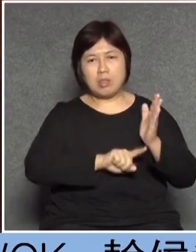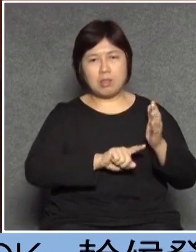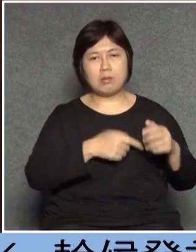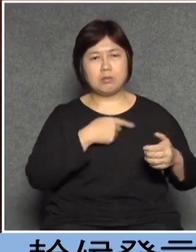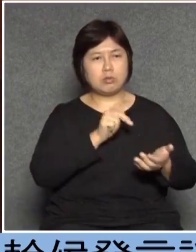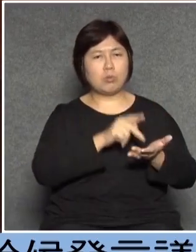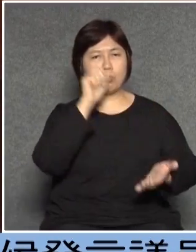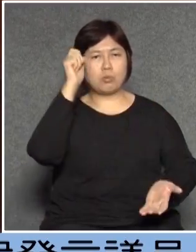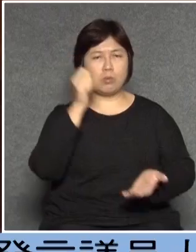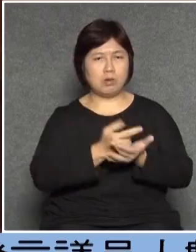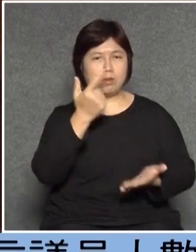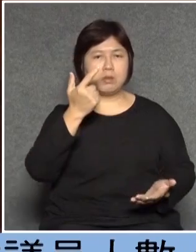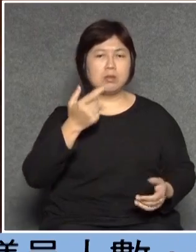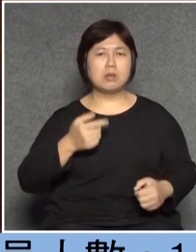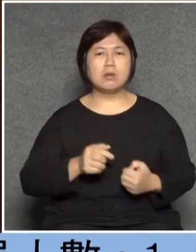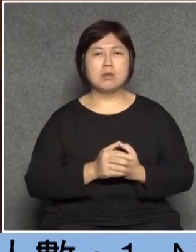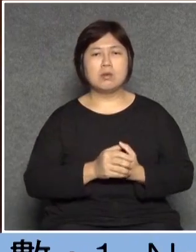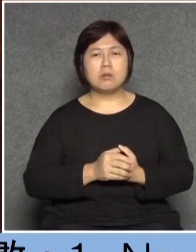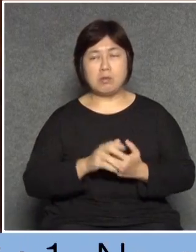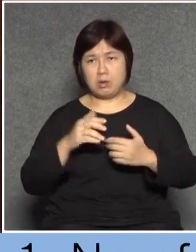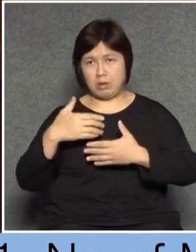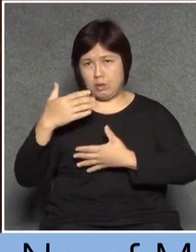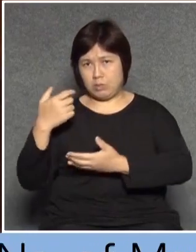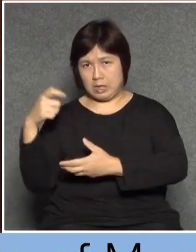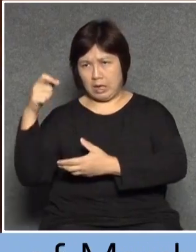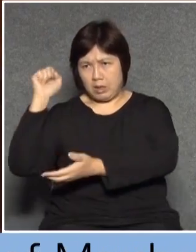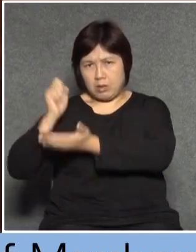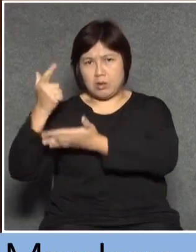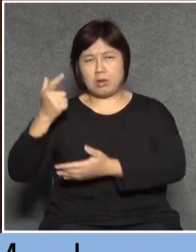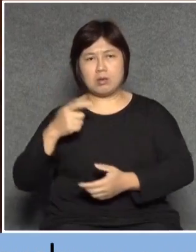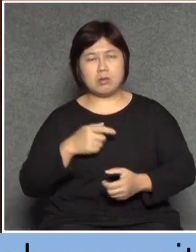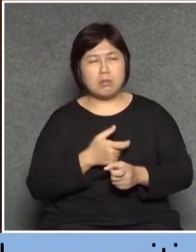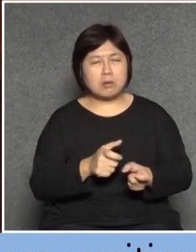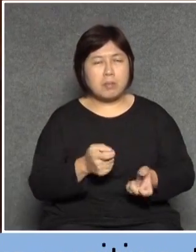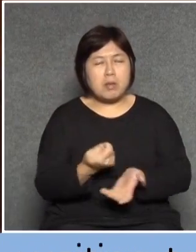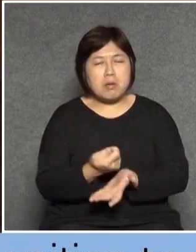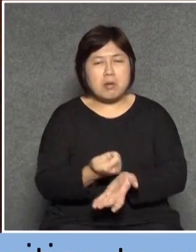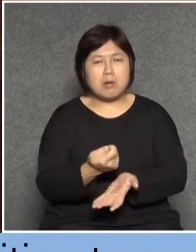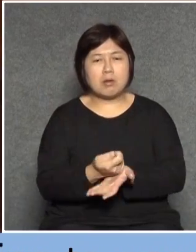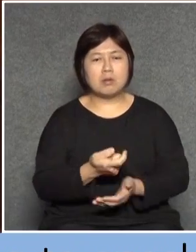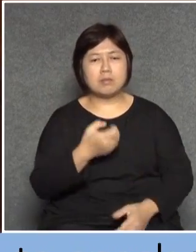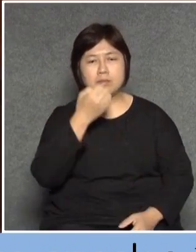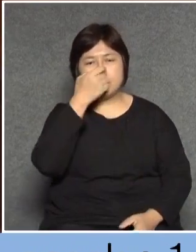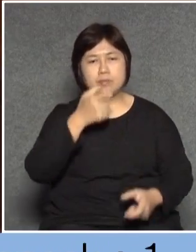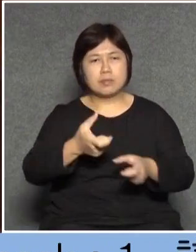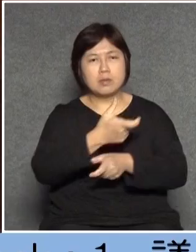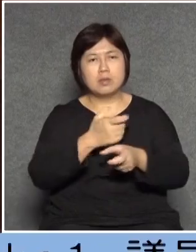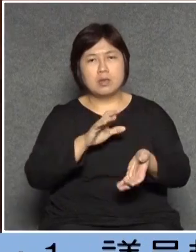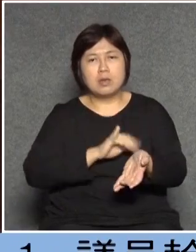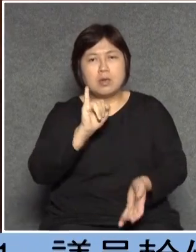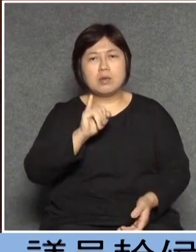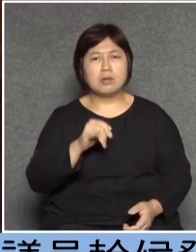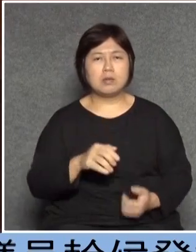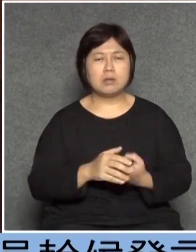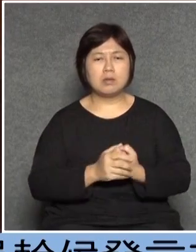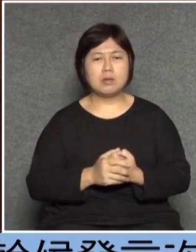金，是吧？高樓價、低薪水，喂，這些才是香港的經濟問題啊，大佬，